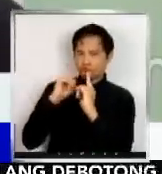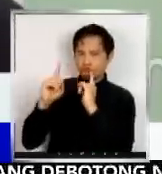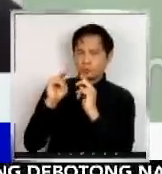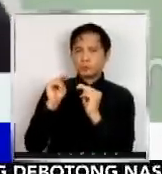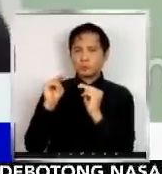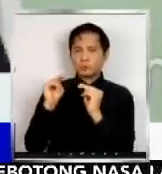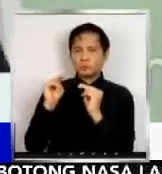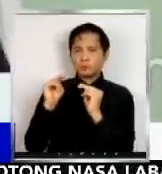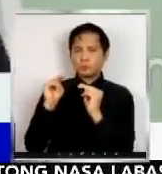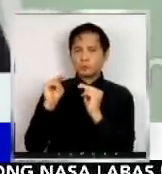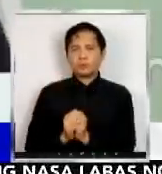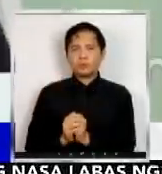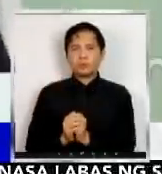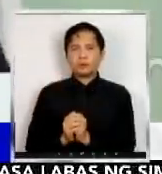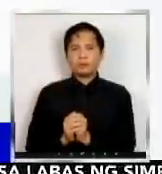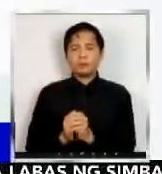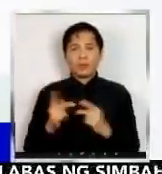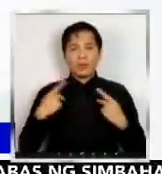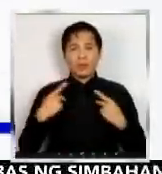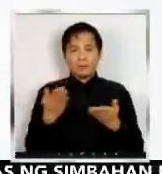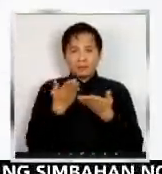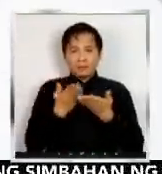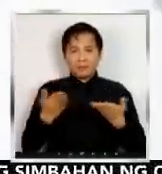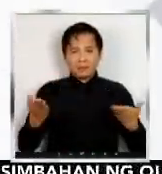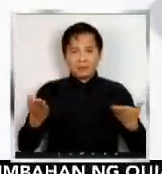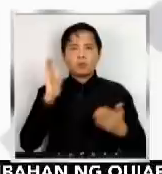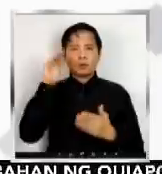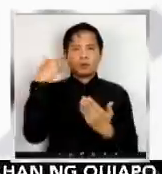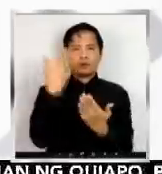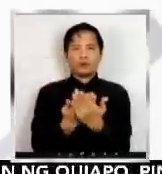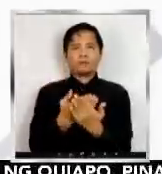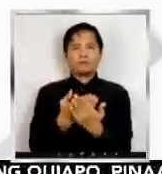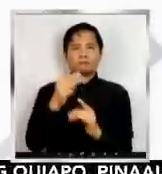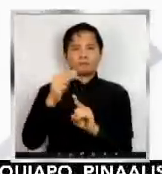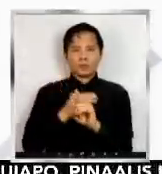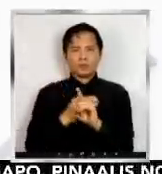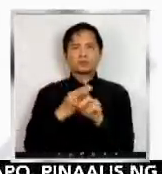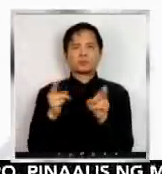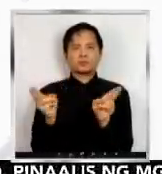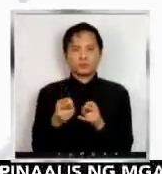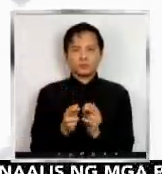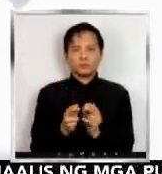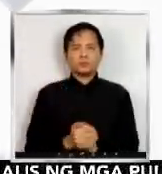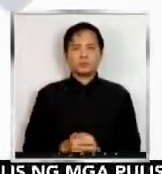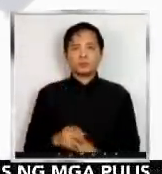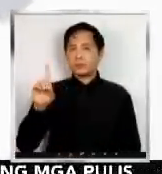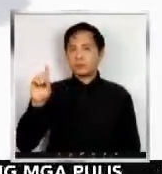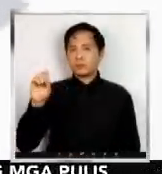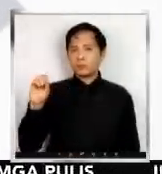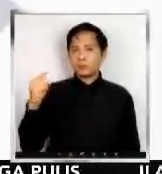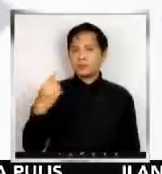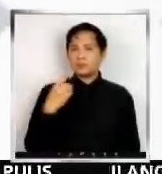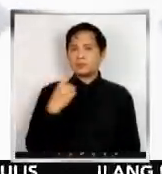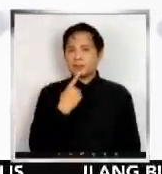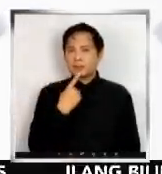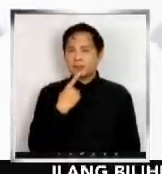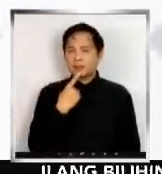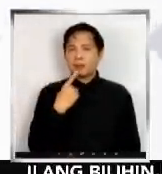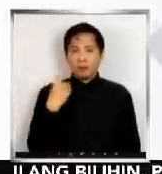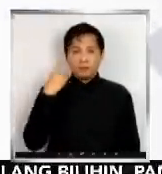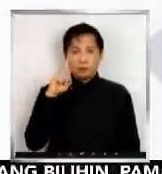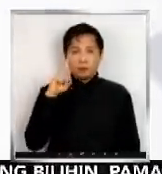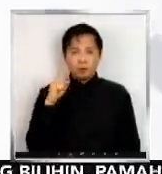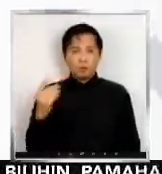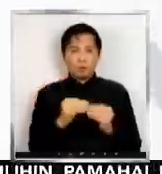the supplies are coming also this March. Ayon pa sa DOH, para matiyak ang supply ng gamot sa government hospitals, binigyan na